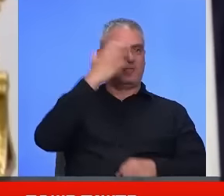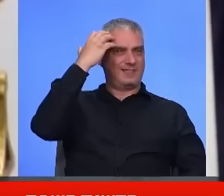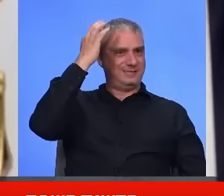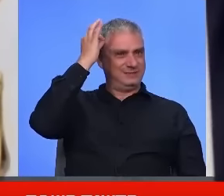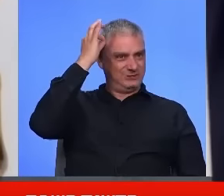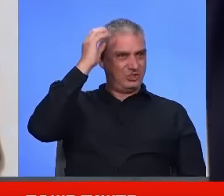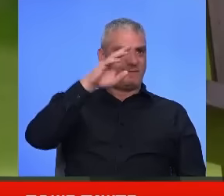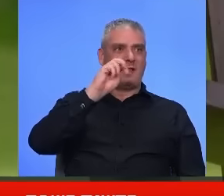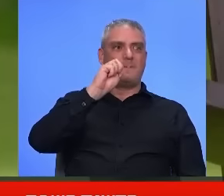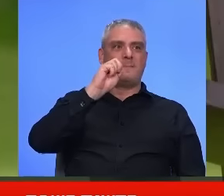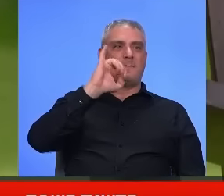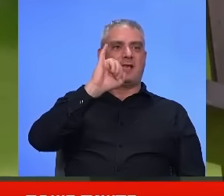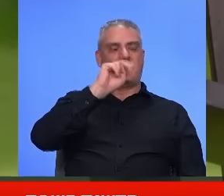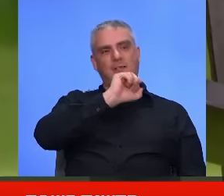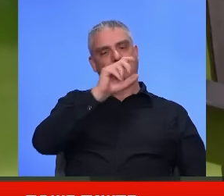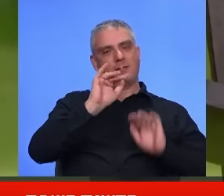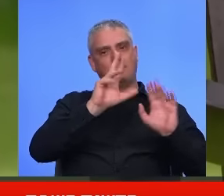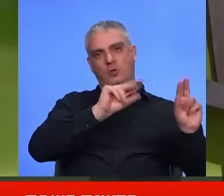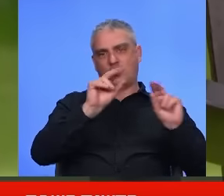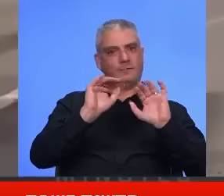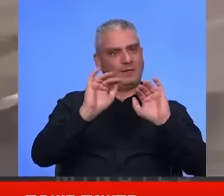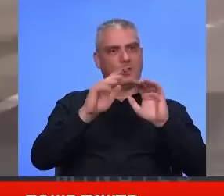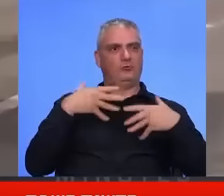ומייגן מרקל הגיעו ברכות דומות